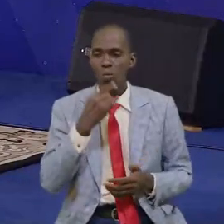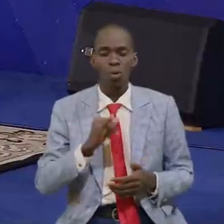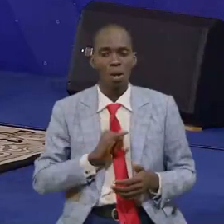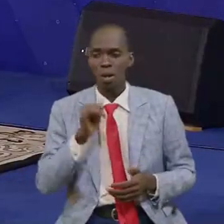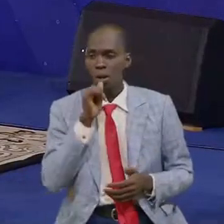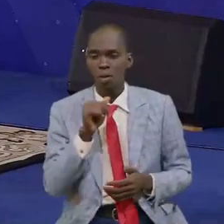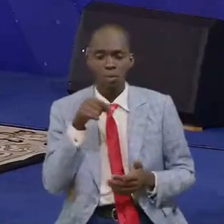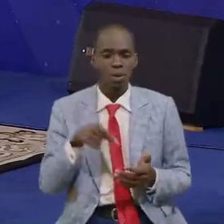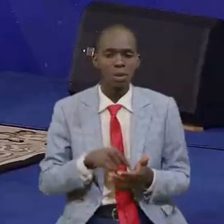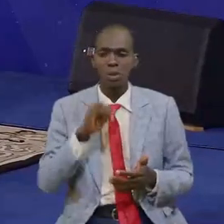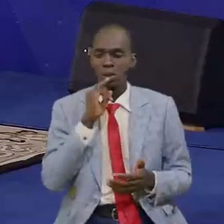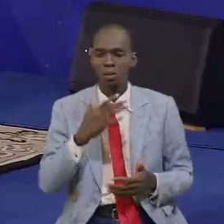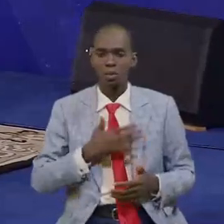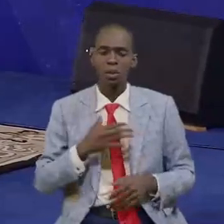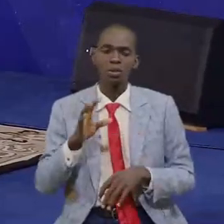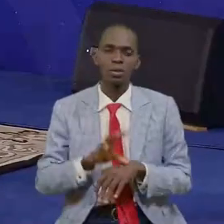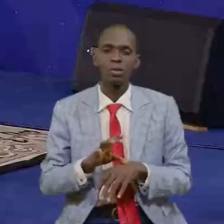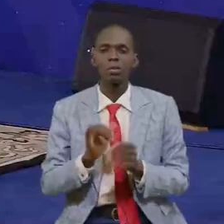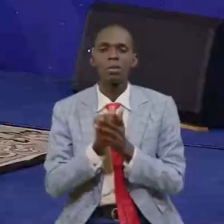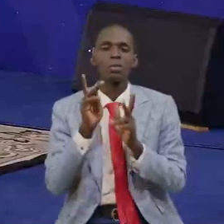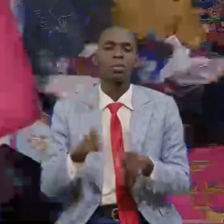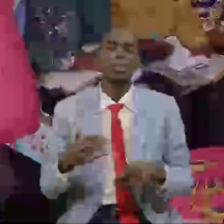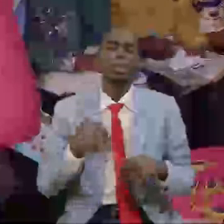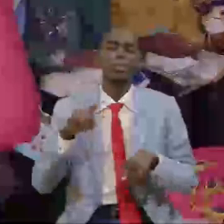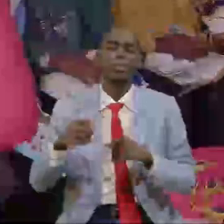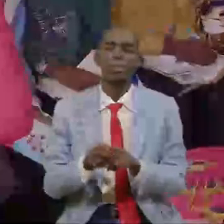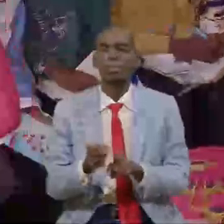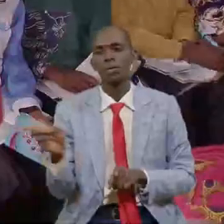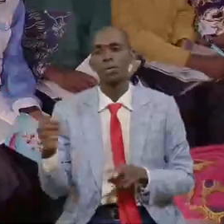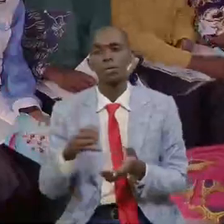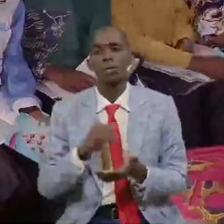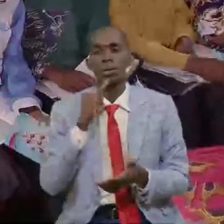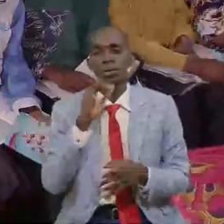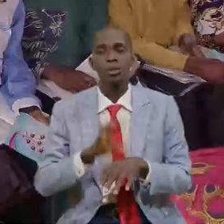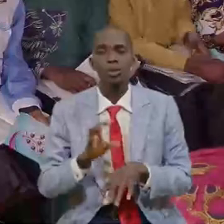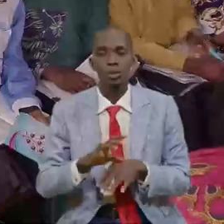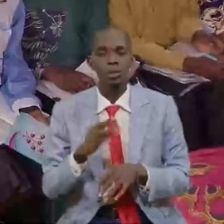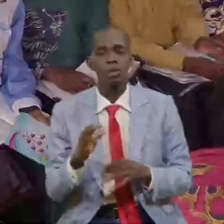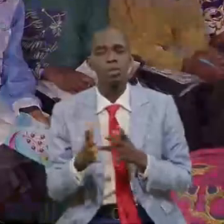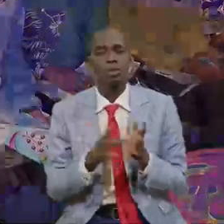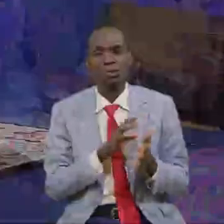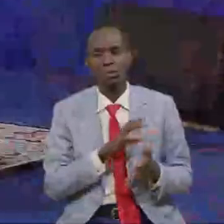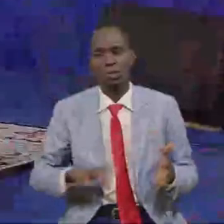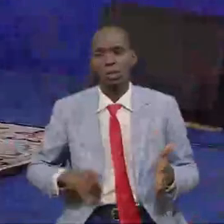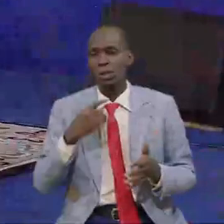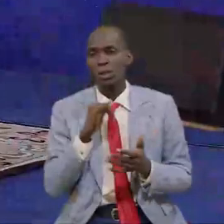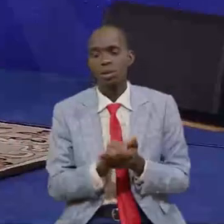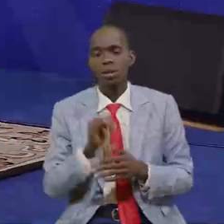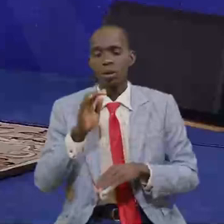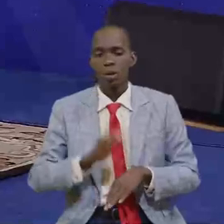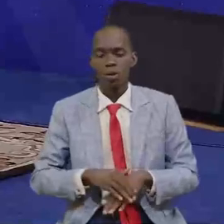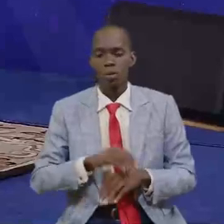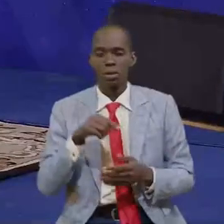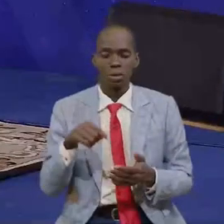église. Tu t'es égaré. C'est l'église de Jésus-Christ. Et il dit, sur ce roc, je bâtirai